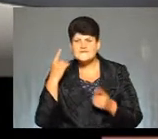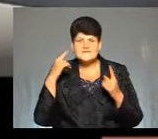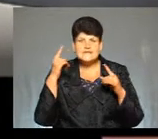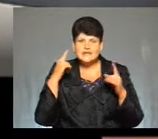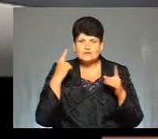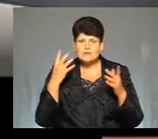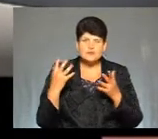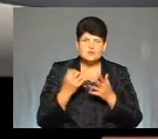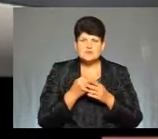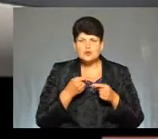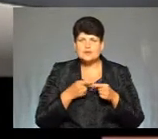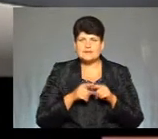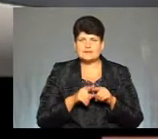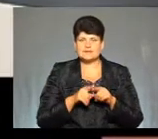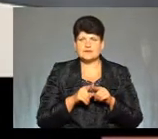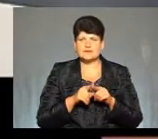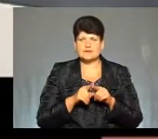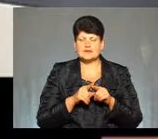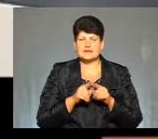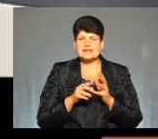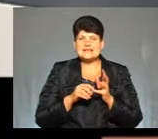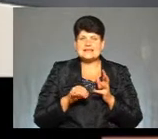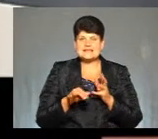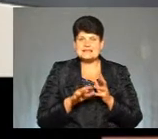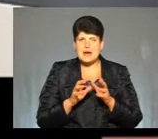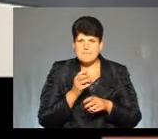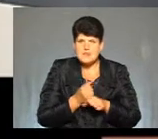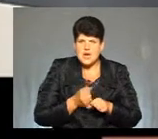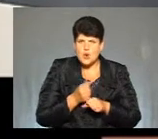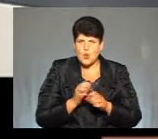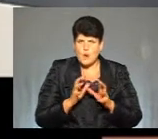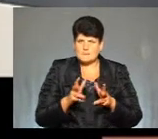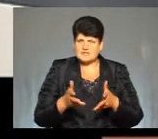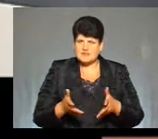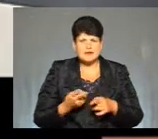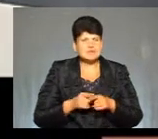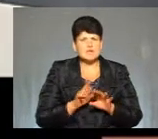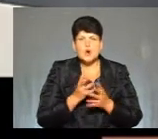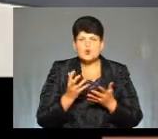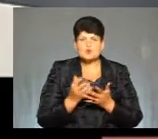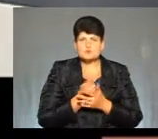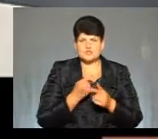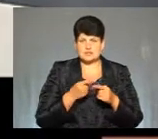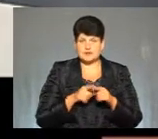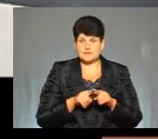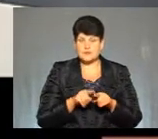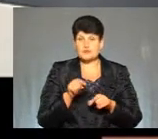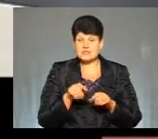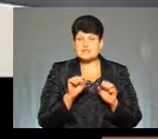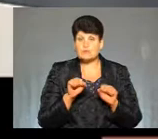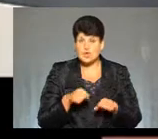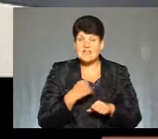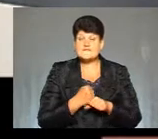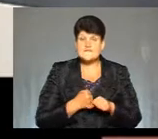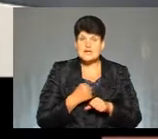успішну технологію землеробства. Це була насправді дуже успішна технологія, революційна технологія. Вони змогли